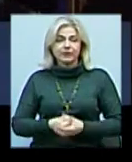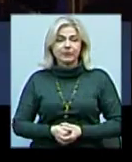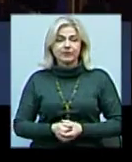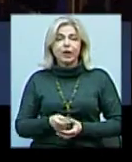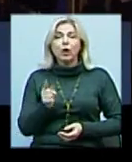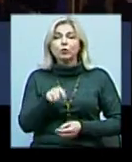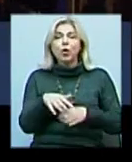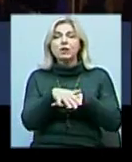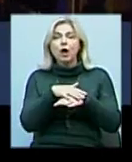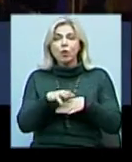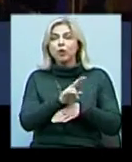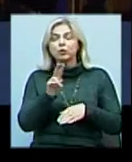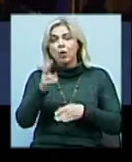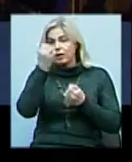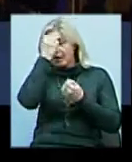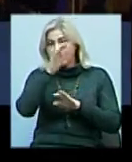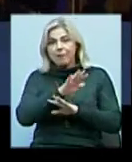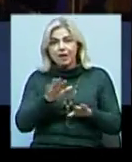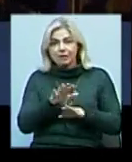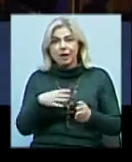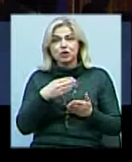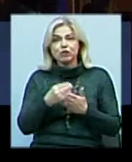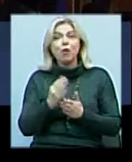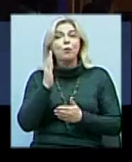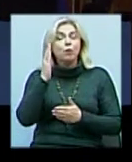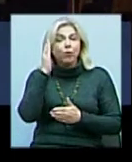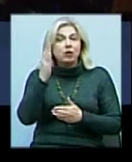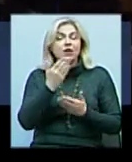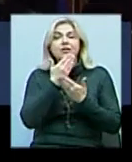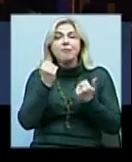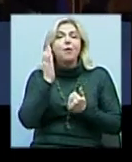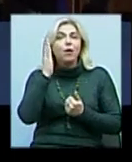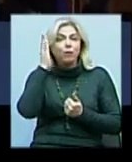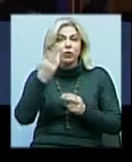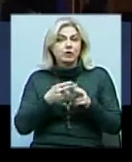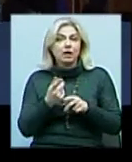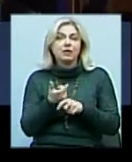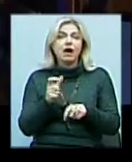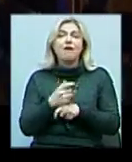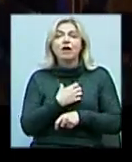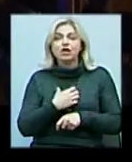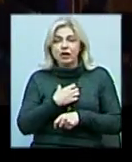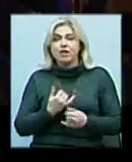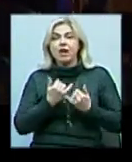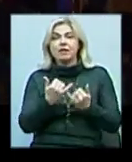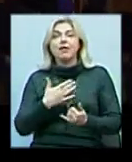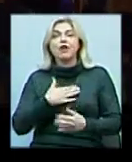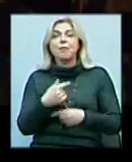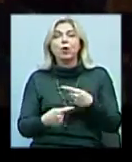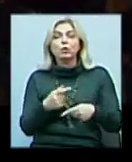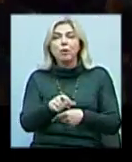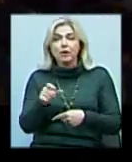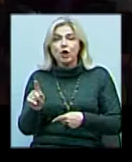він може і загинути, у нього немає майбутнього. Це найважливіше і для наших потомків, що ми пам'ятаємо